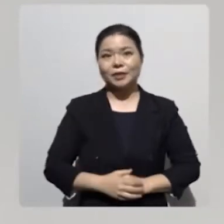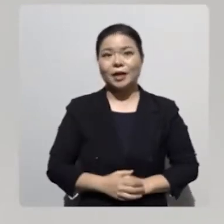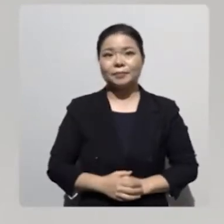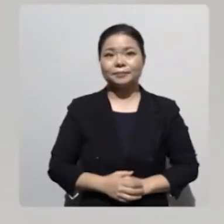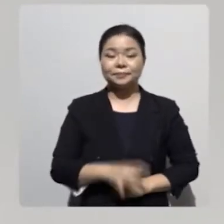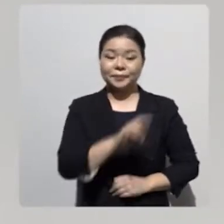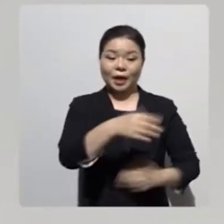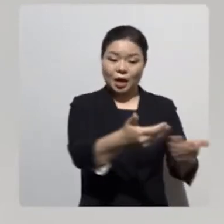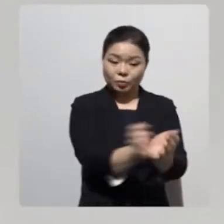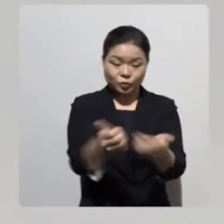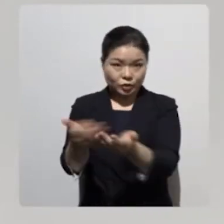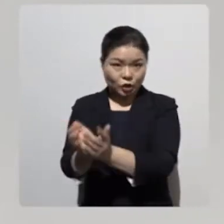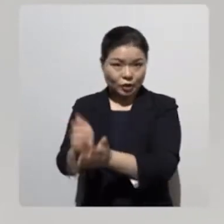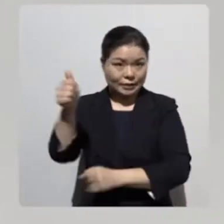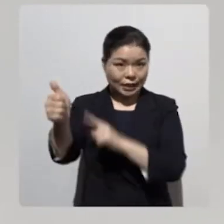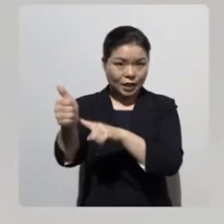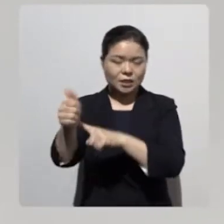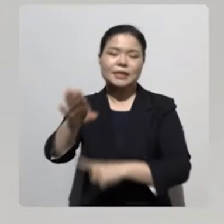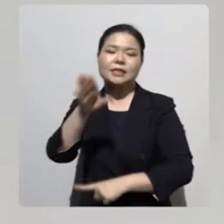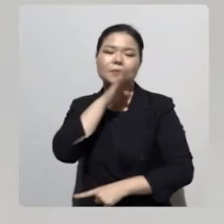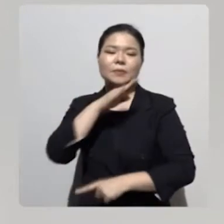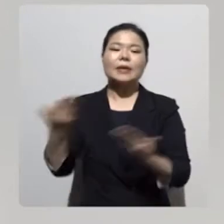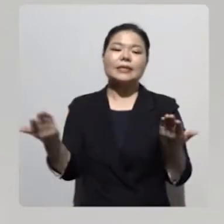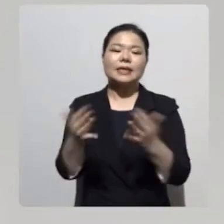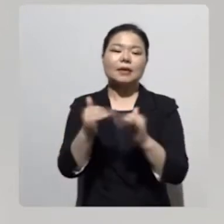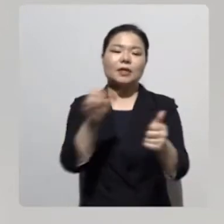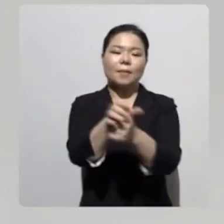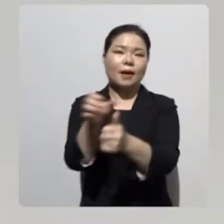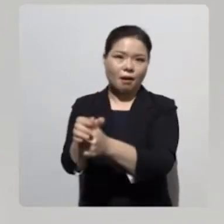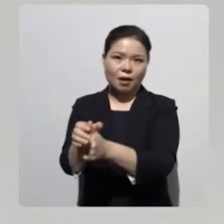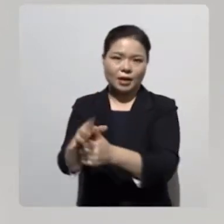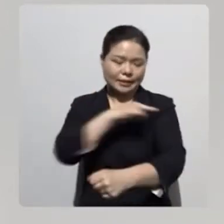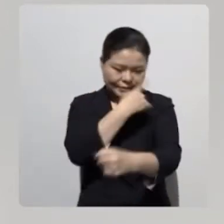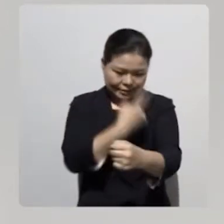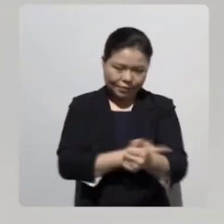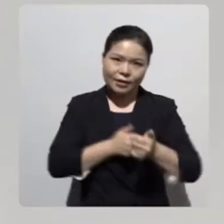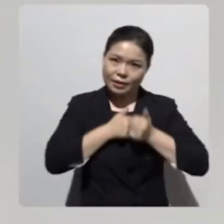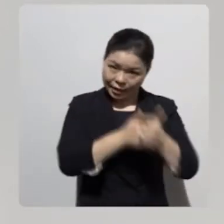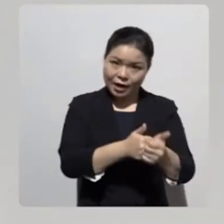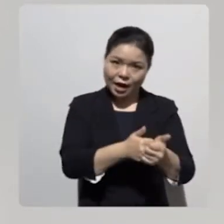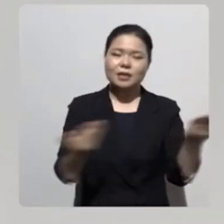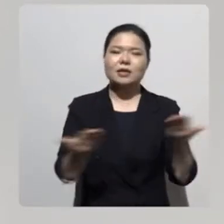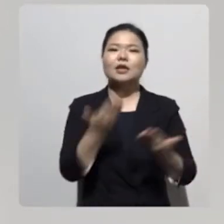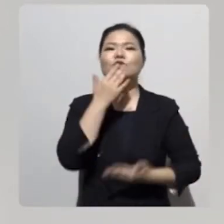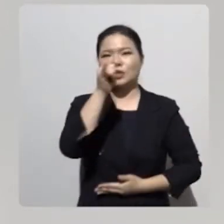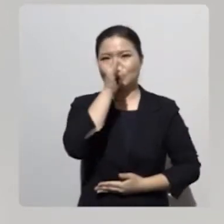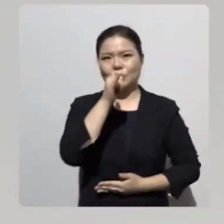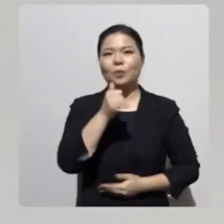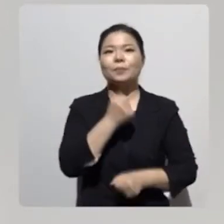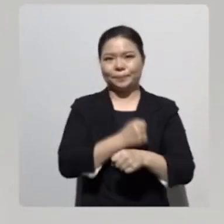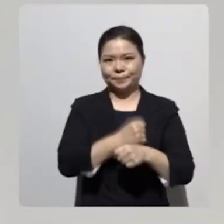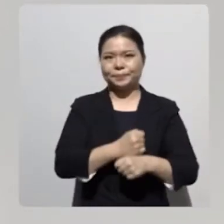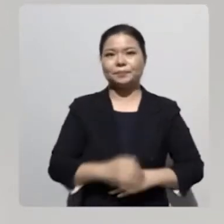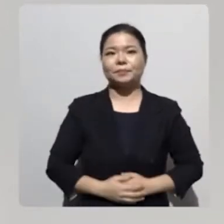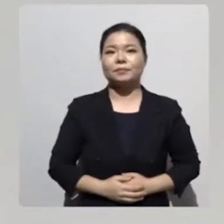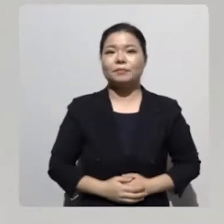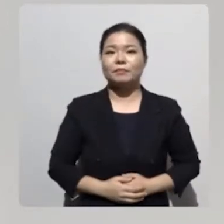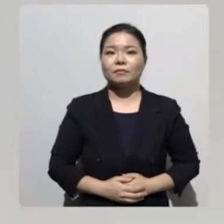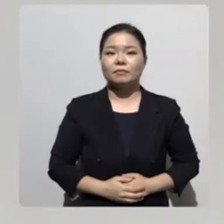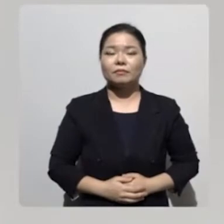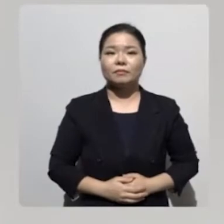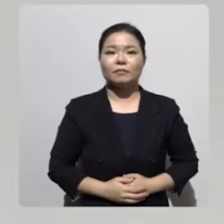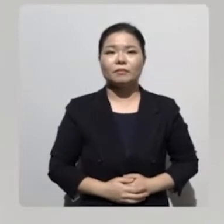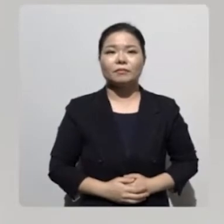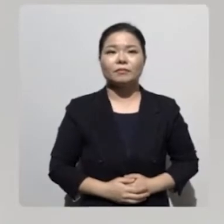부처의 장관들이 실질적인 인사권을 가지고 능력과 소신에 따라 일할 수 있도록 하겠습니다.